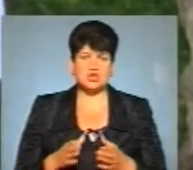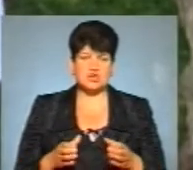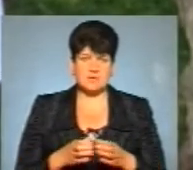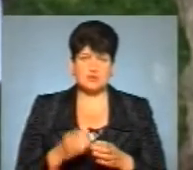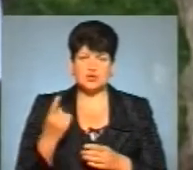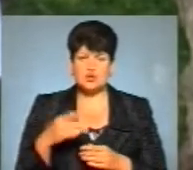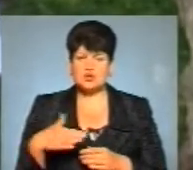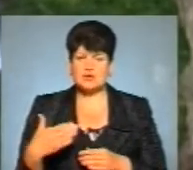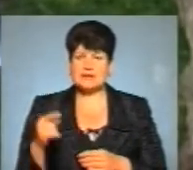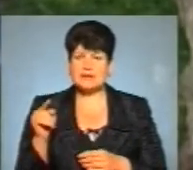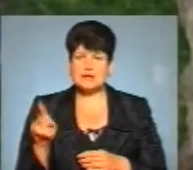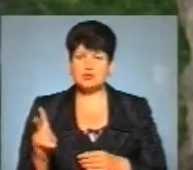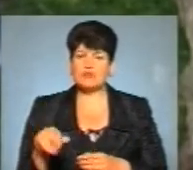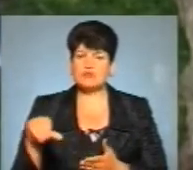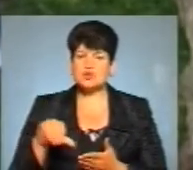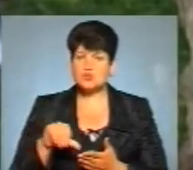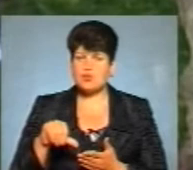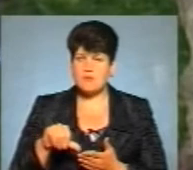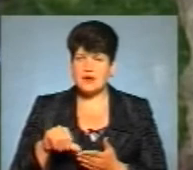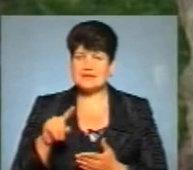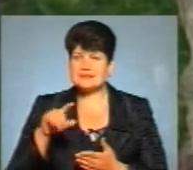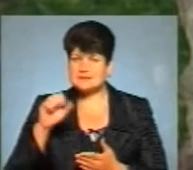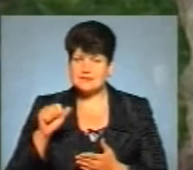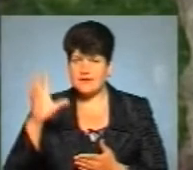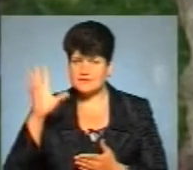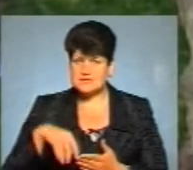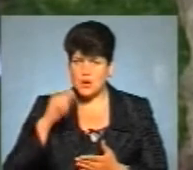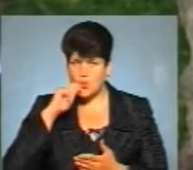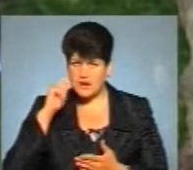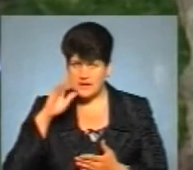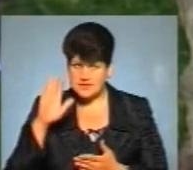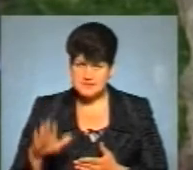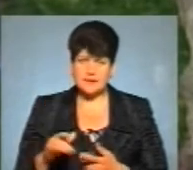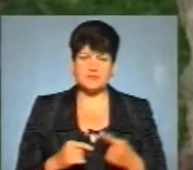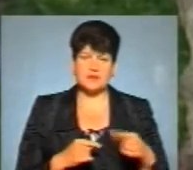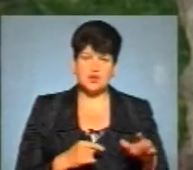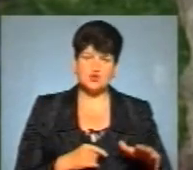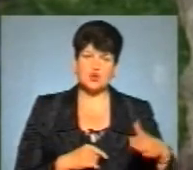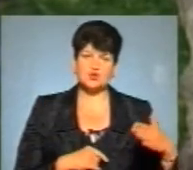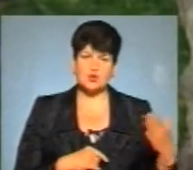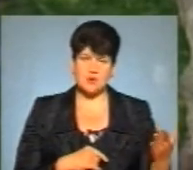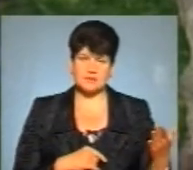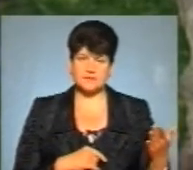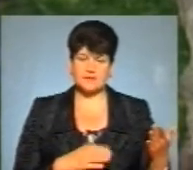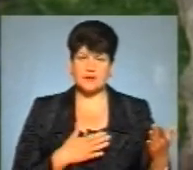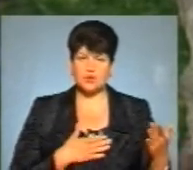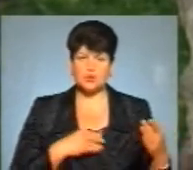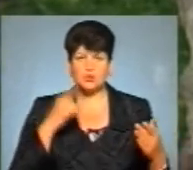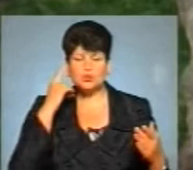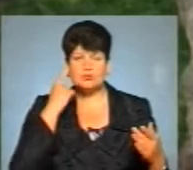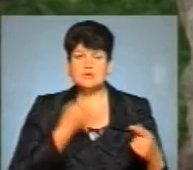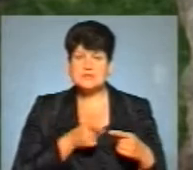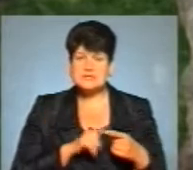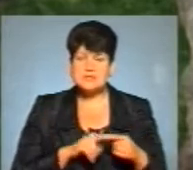сторони для тих, які виступають за все українське, так, а з іншої сторони, на мою думку, можливо,